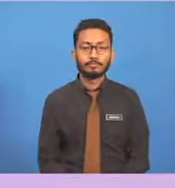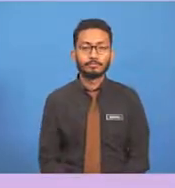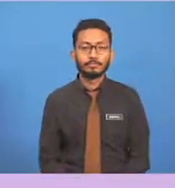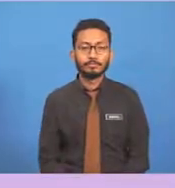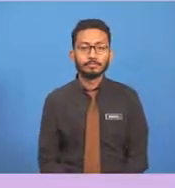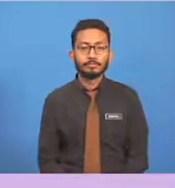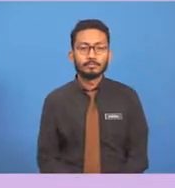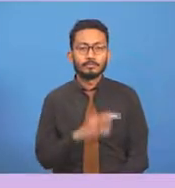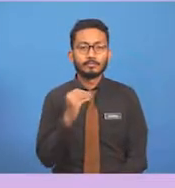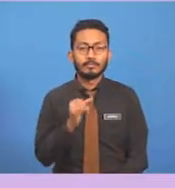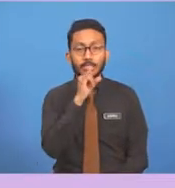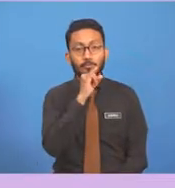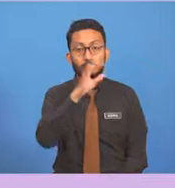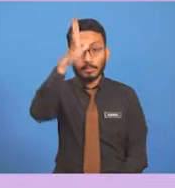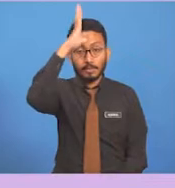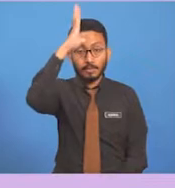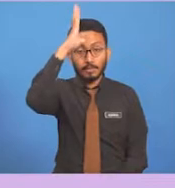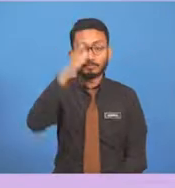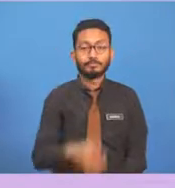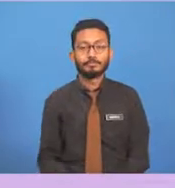dan ibu bapa.